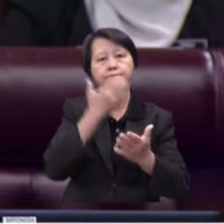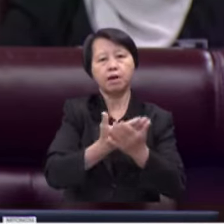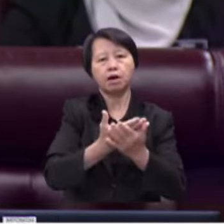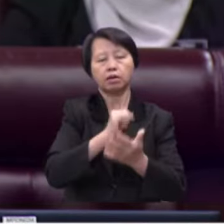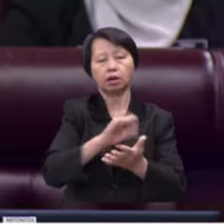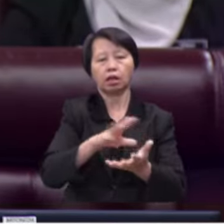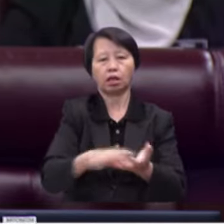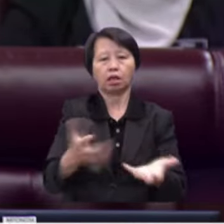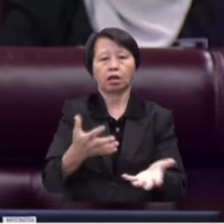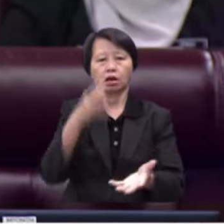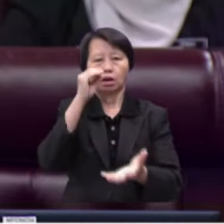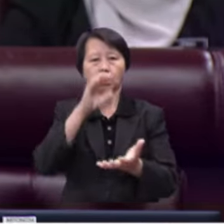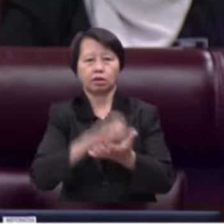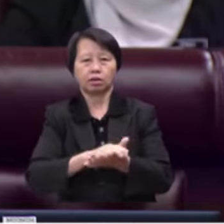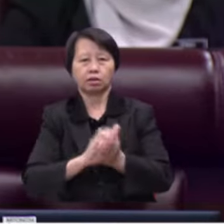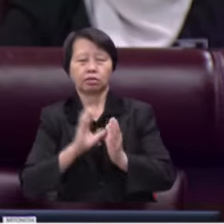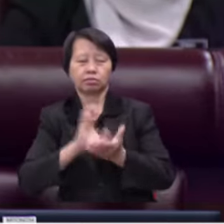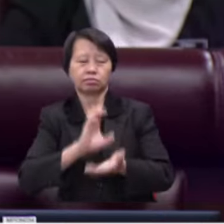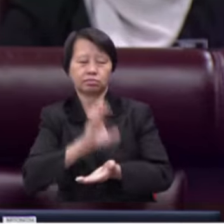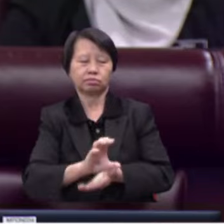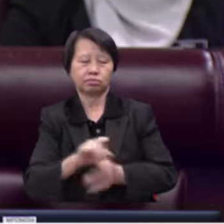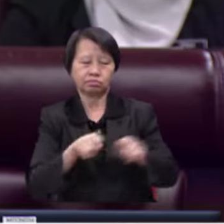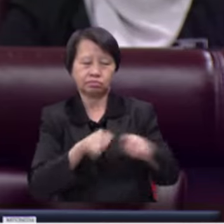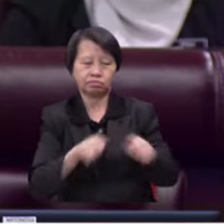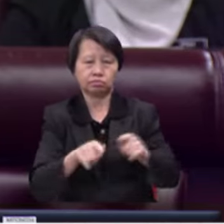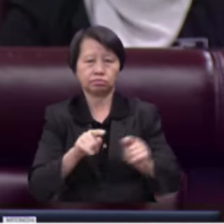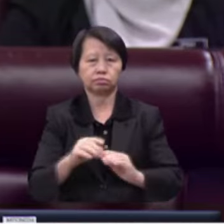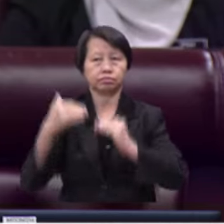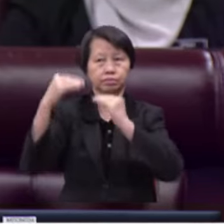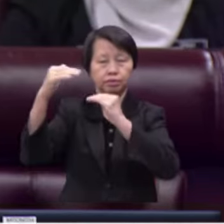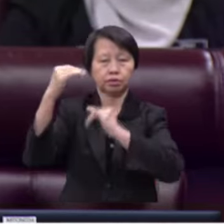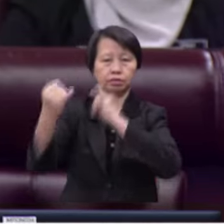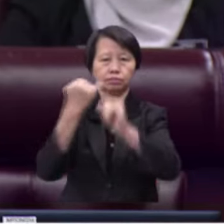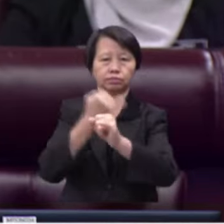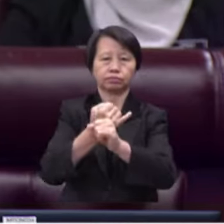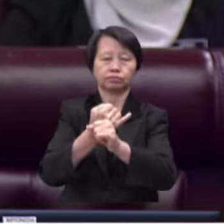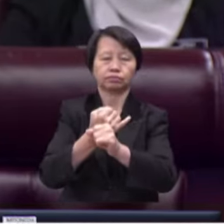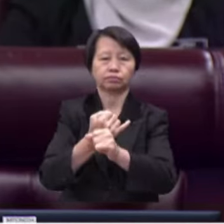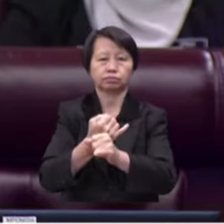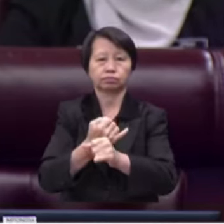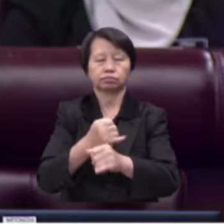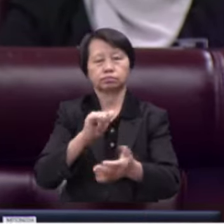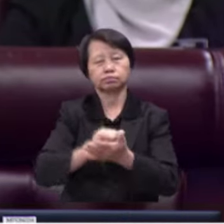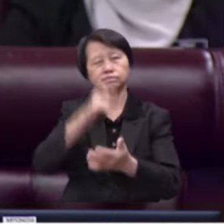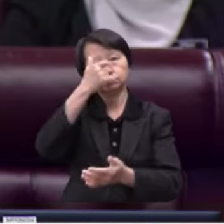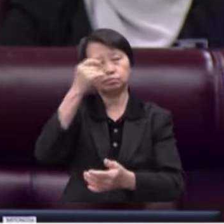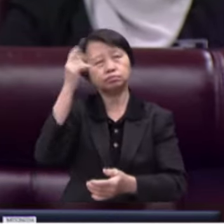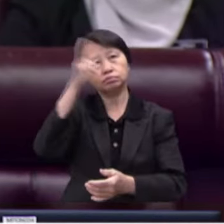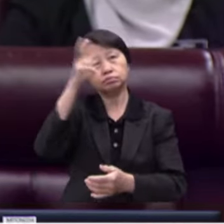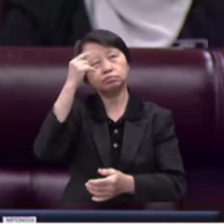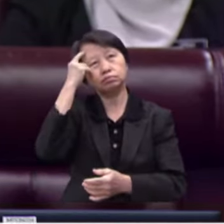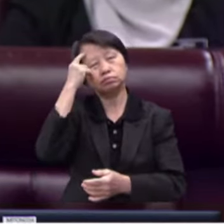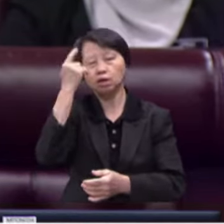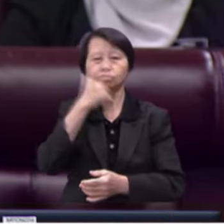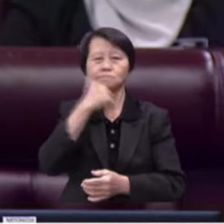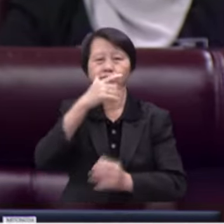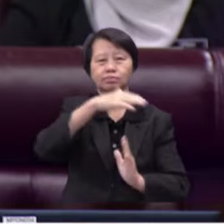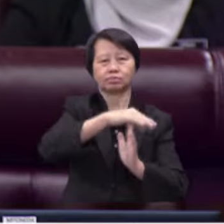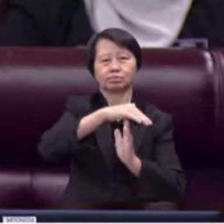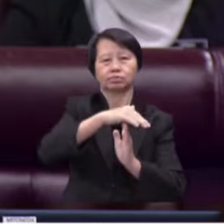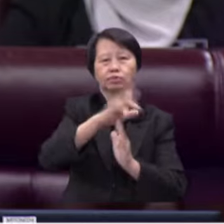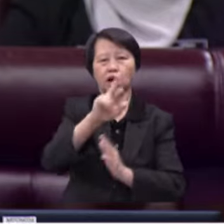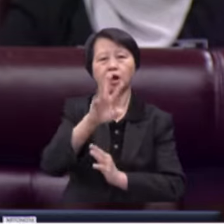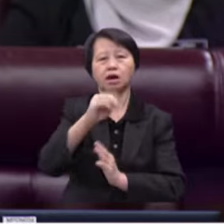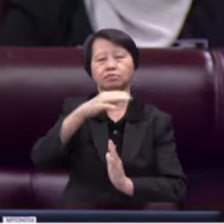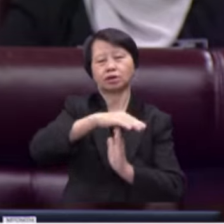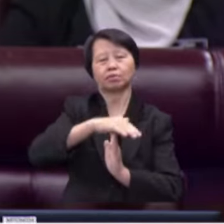jejak keyakinan dan daya saing kita di peringkat antar bangsa oleh itu kerajaan tidak akan menambah nilai